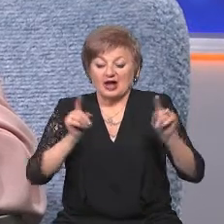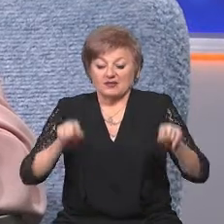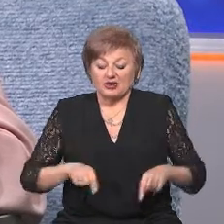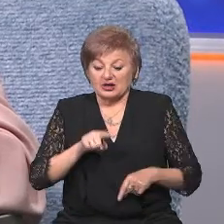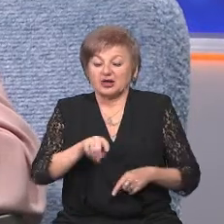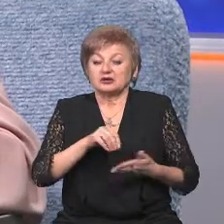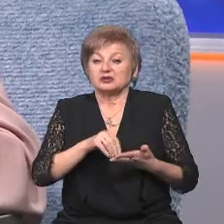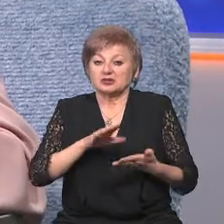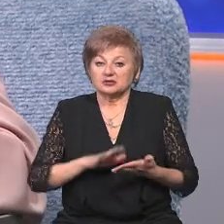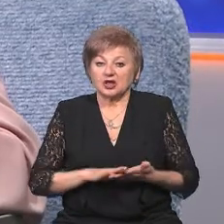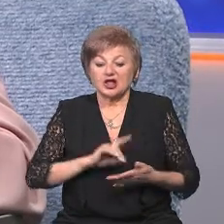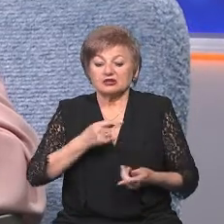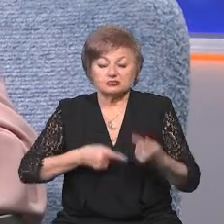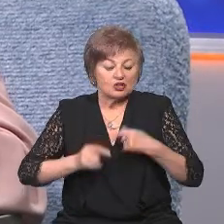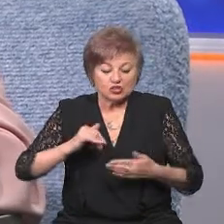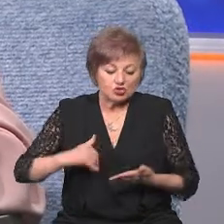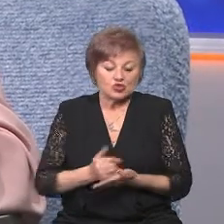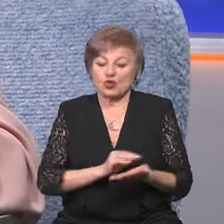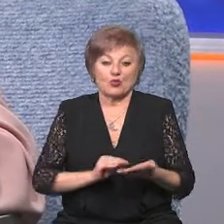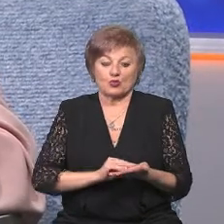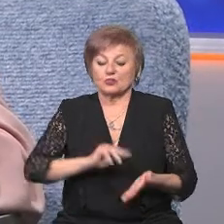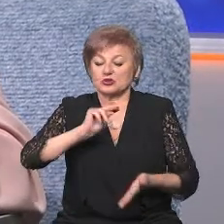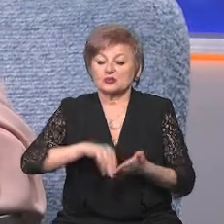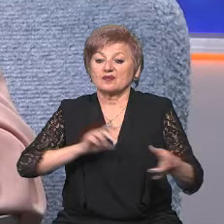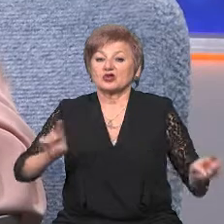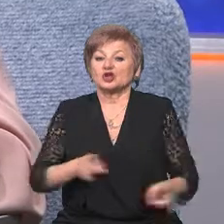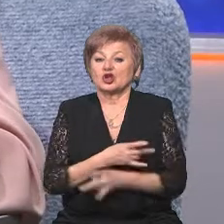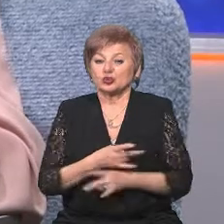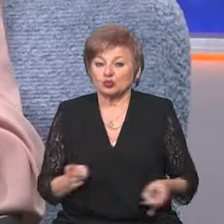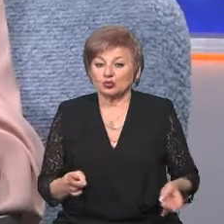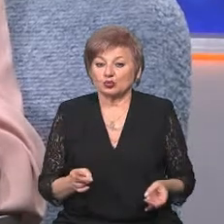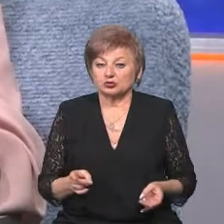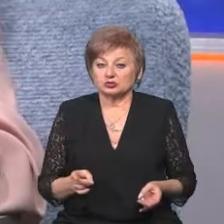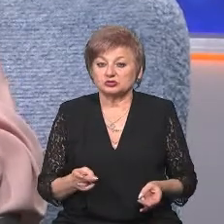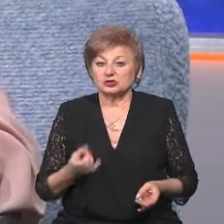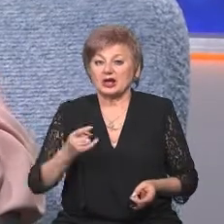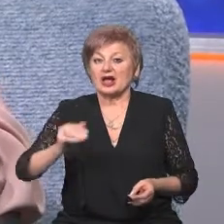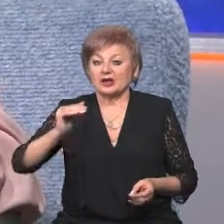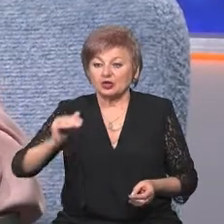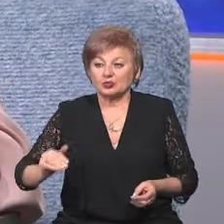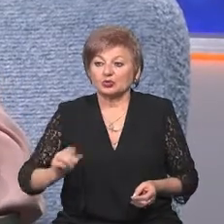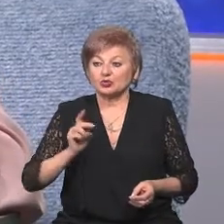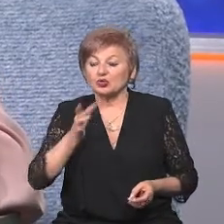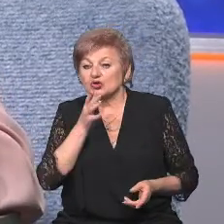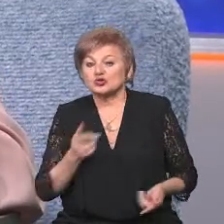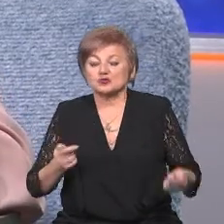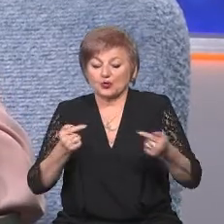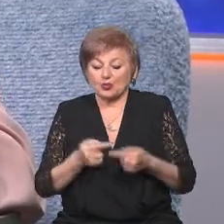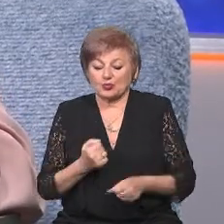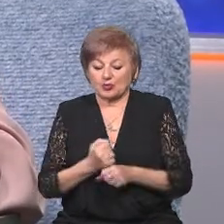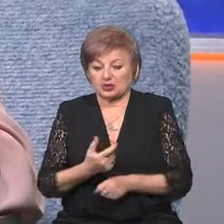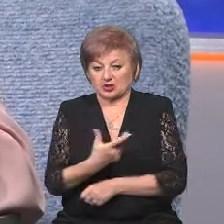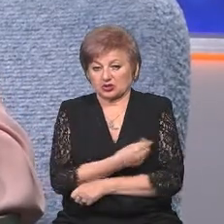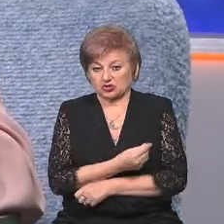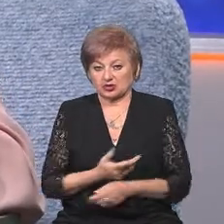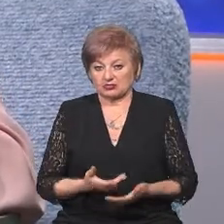профілактичних щеплень не оновлюються і довідки не потрібно. Ну, тобто не потрібно тій дитині, яка своєчасно робить щеплення.